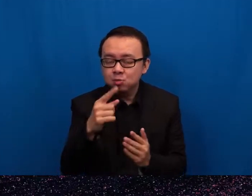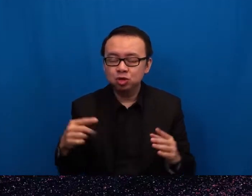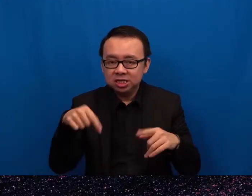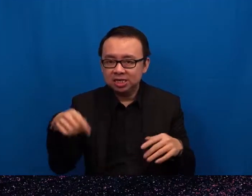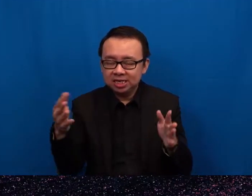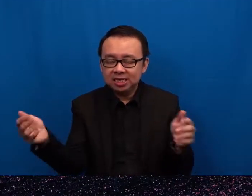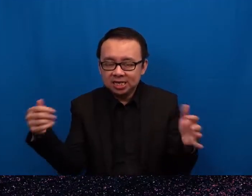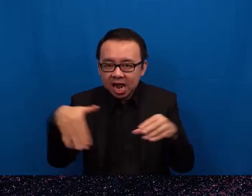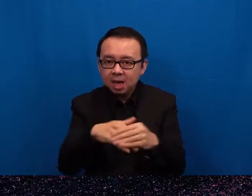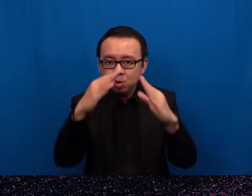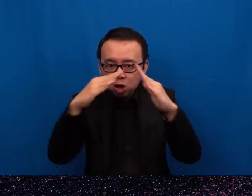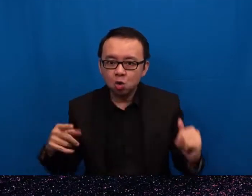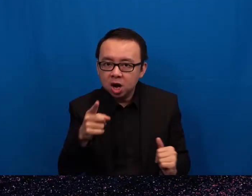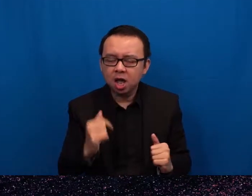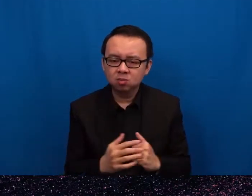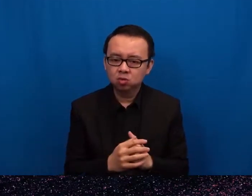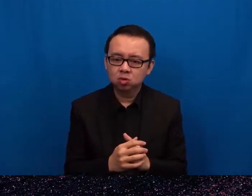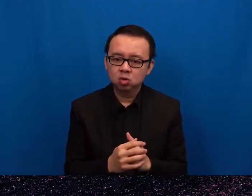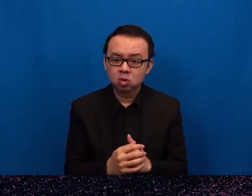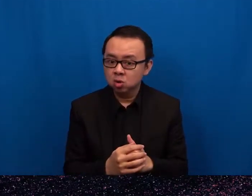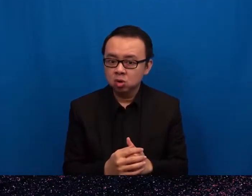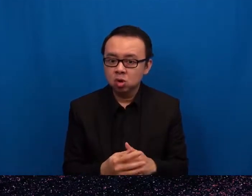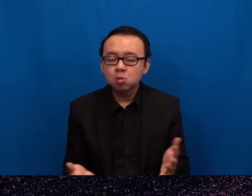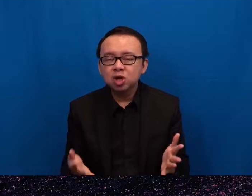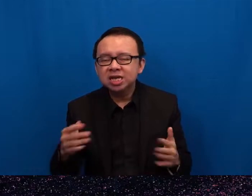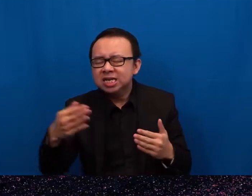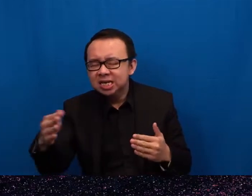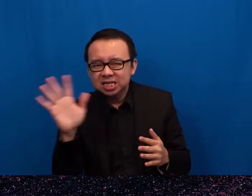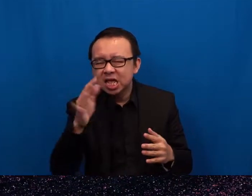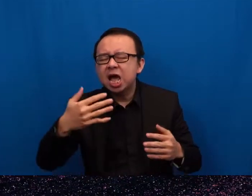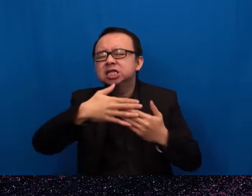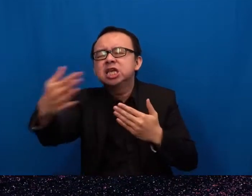mungkin agak susah, tapi di sebelah situ, nggak jauh dari situ sama-sama